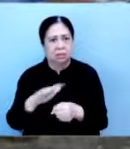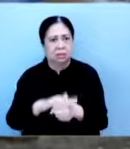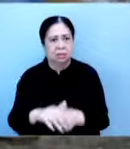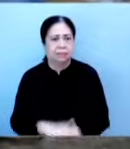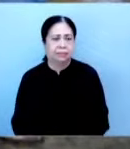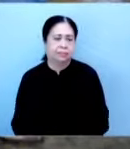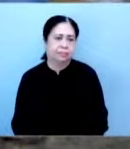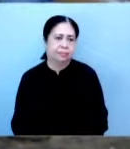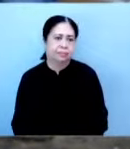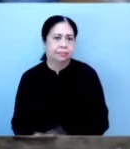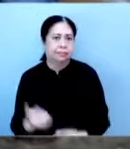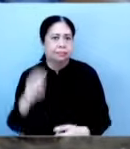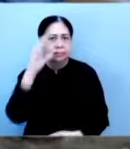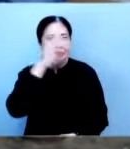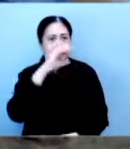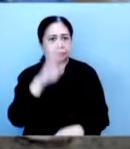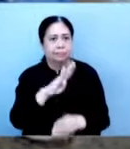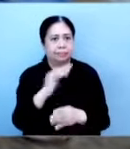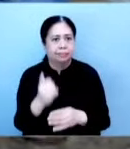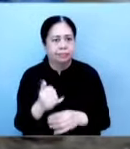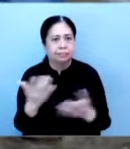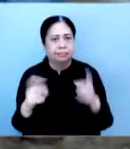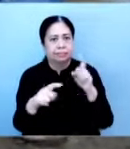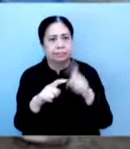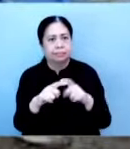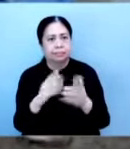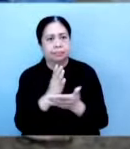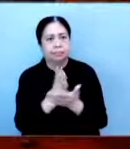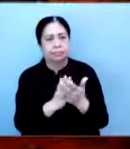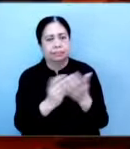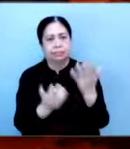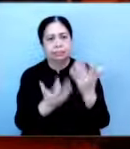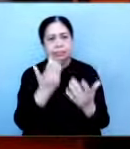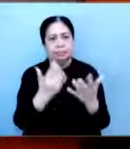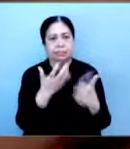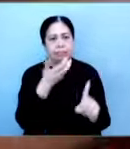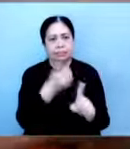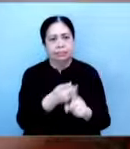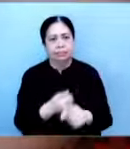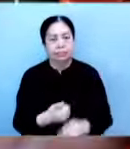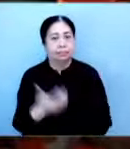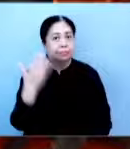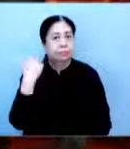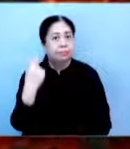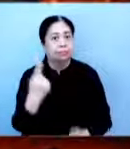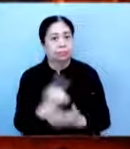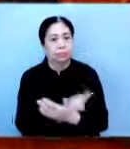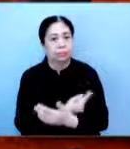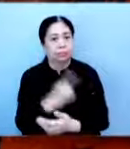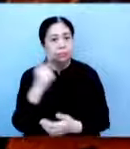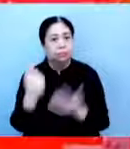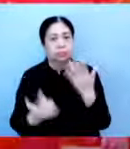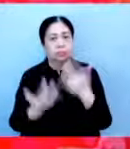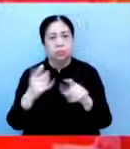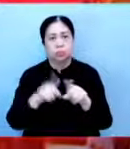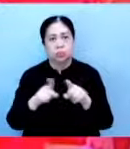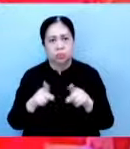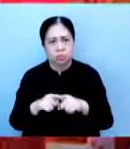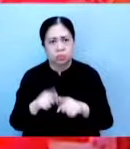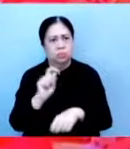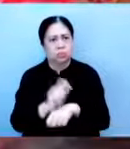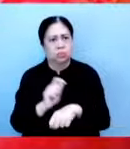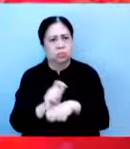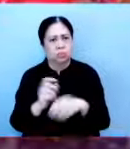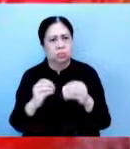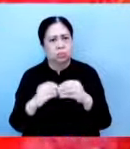hinahanapan na ng barangay ng tutuluyan ang ibang nasunugan nitong nakaraang linggo lang isang sunog din ang sumiklab sa tondo kung saan mahigit